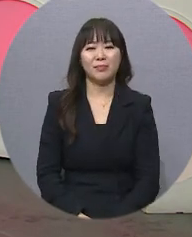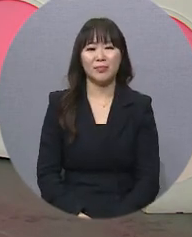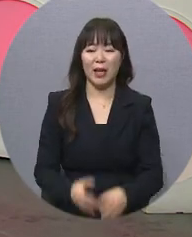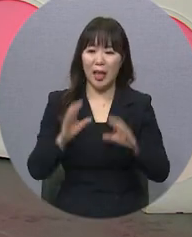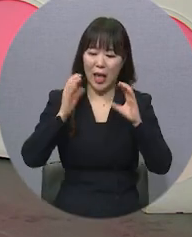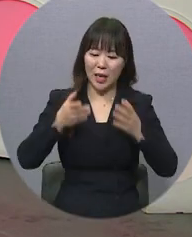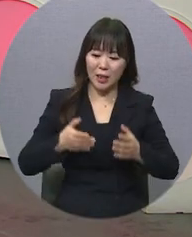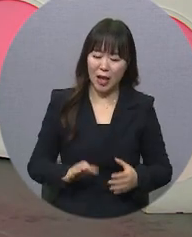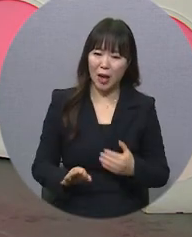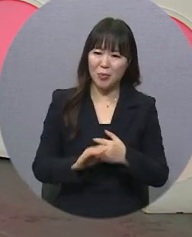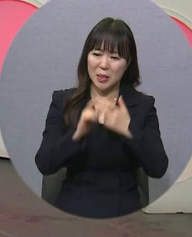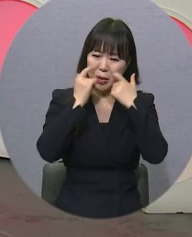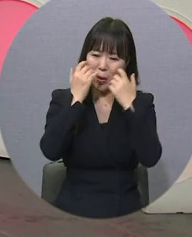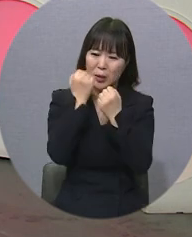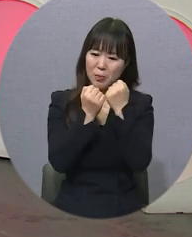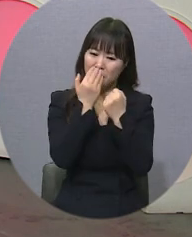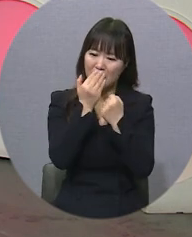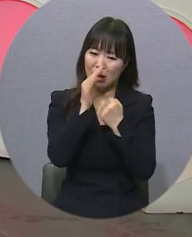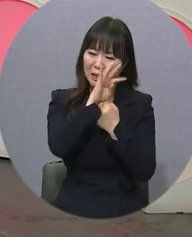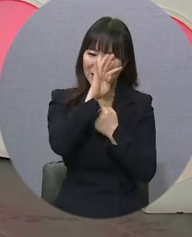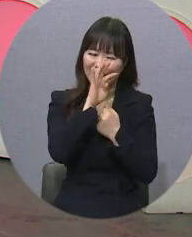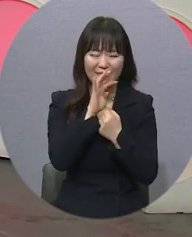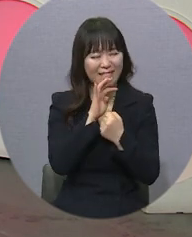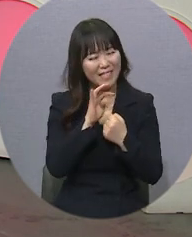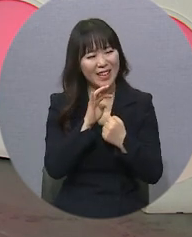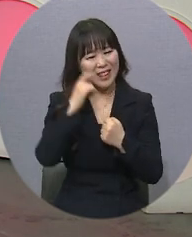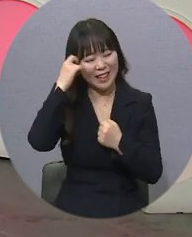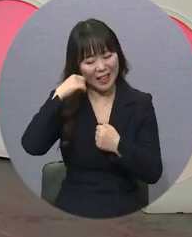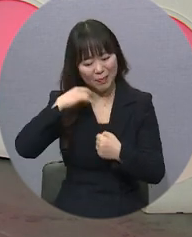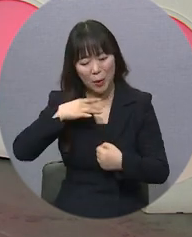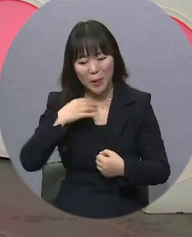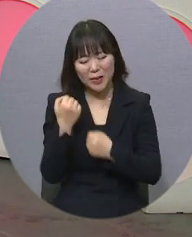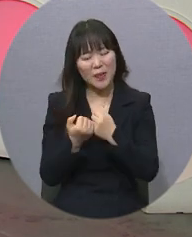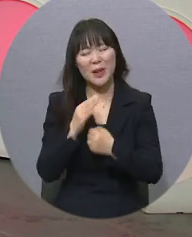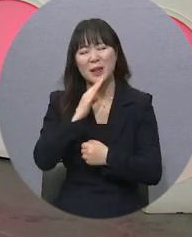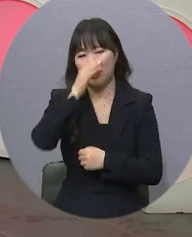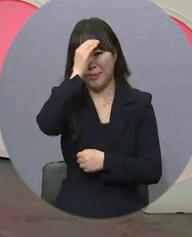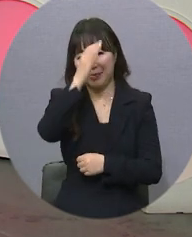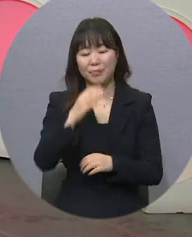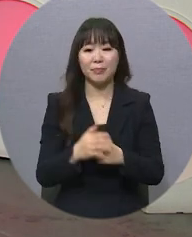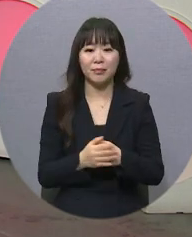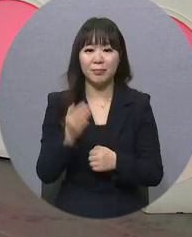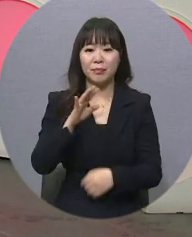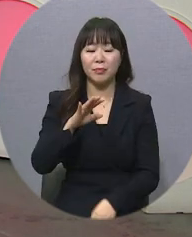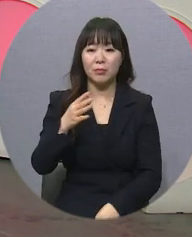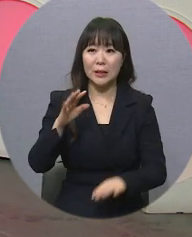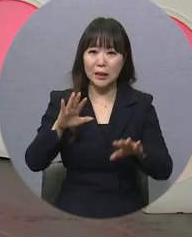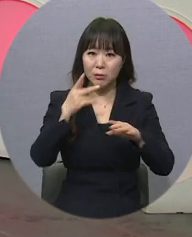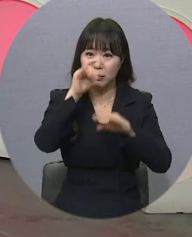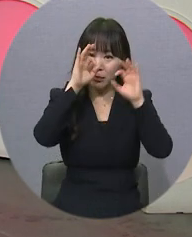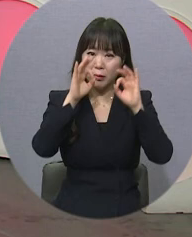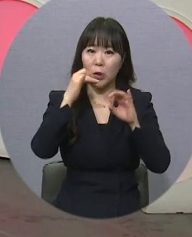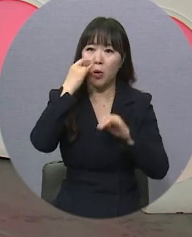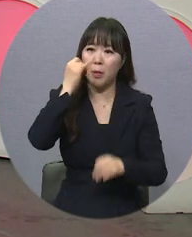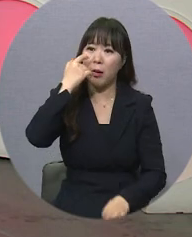애를 낳았어야지 이거 정확하게 얘기할 텐데. 근데 느낌으로 얘기해서 죄송합니다. 근데 뭐 우리 시청하시는 우리 어머님들은